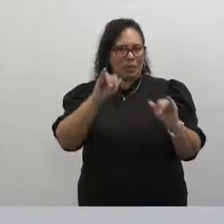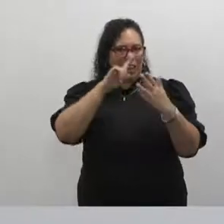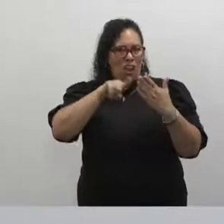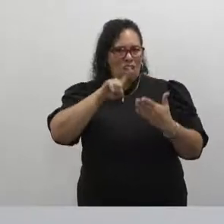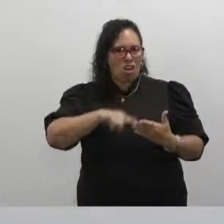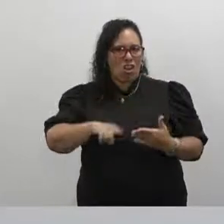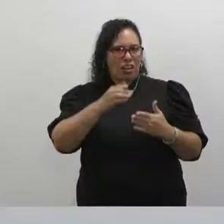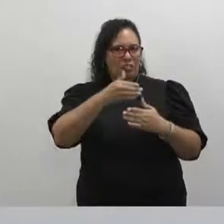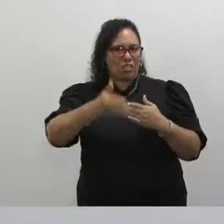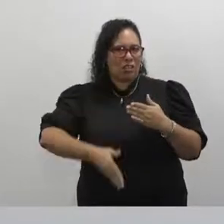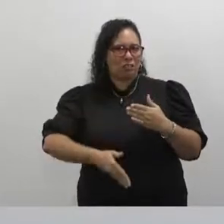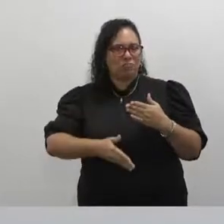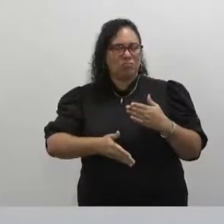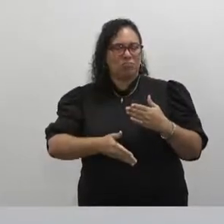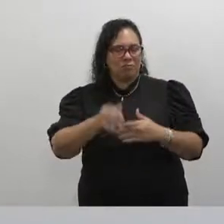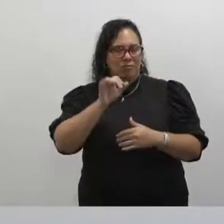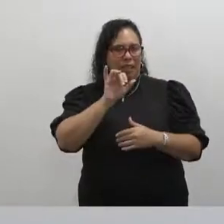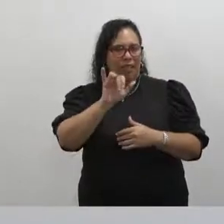bàn